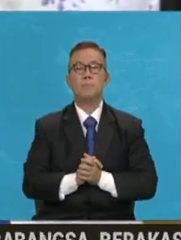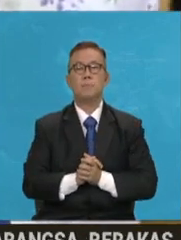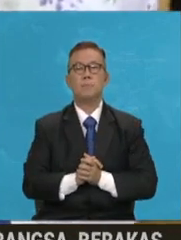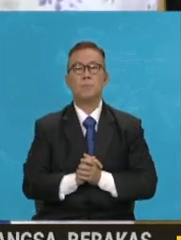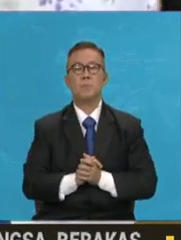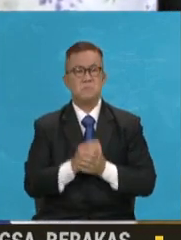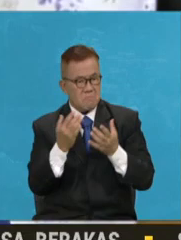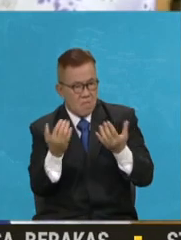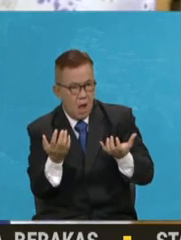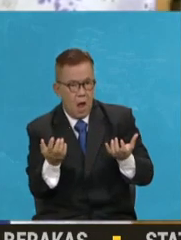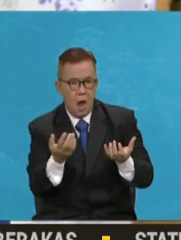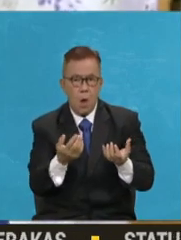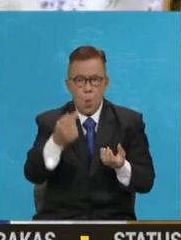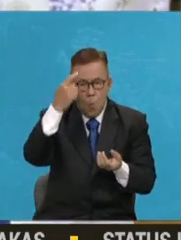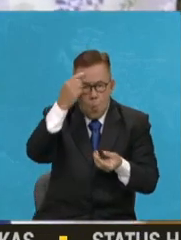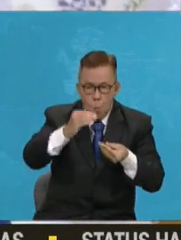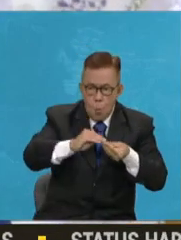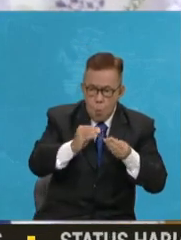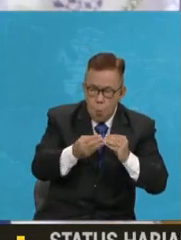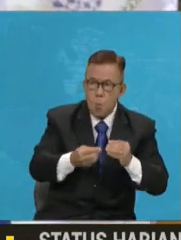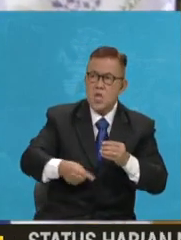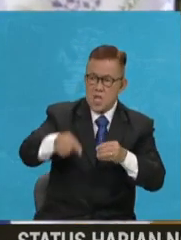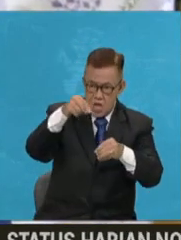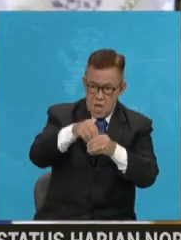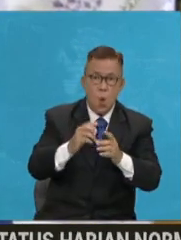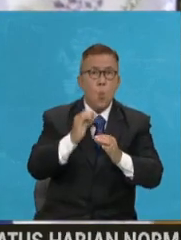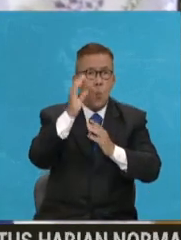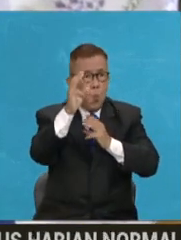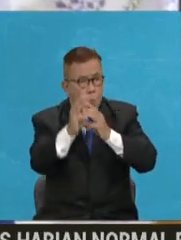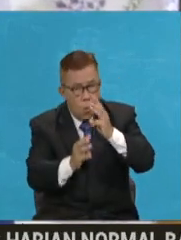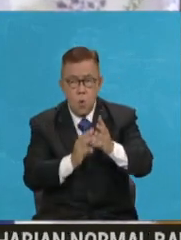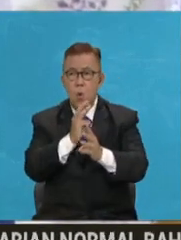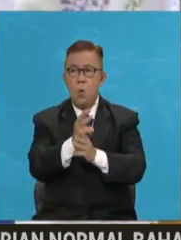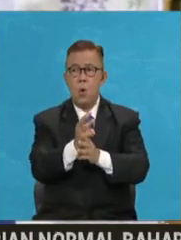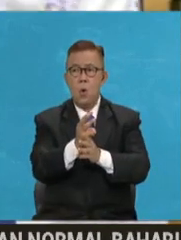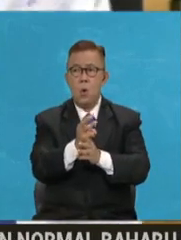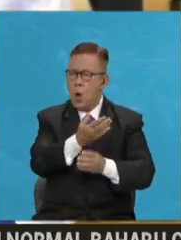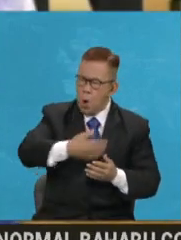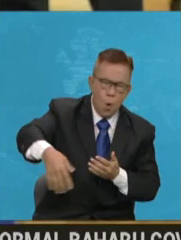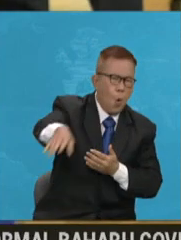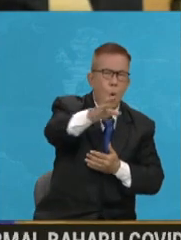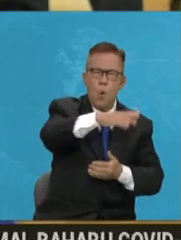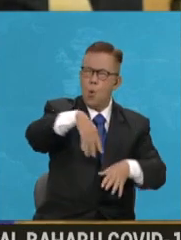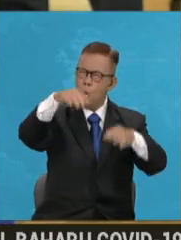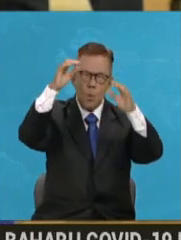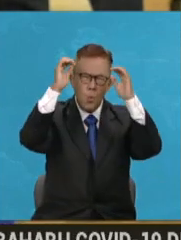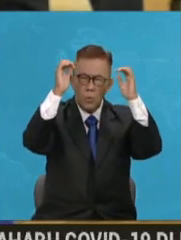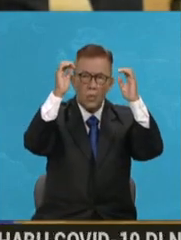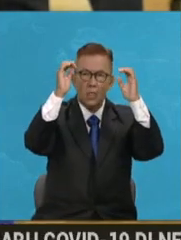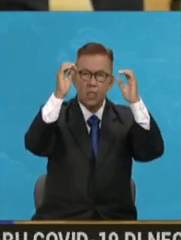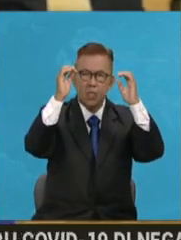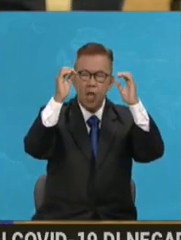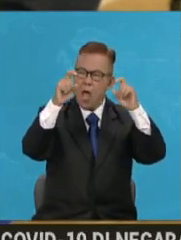ilmu-ilmu yang terjadi sekarang dalam dunia globalisasi atau langit terbuka guru-guru harus peka terhadap perkembangan